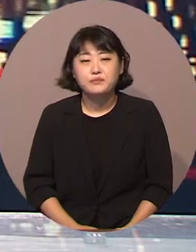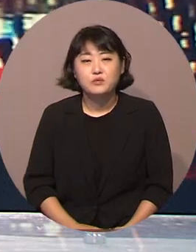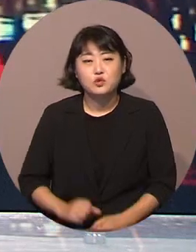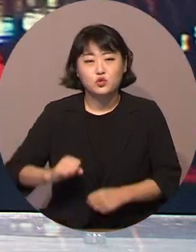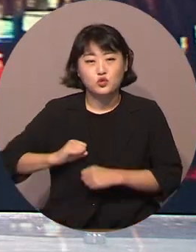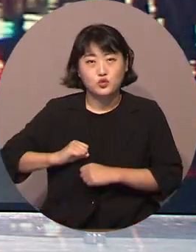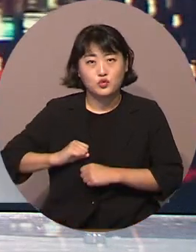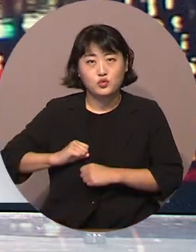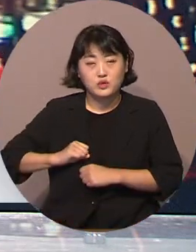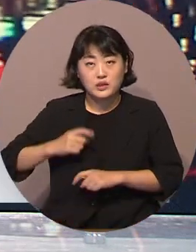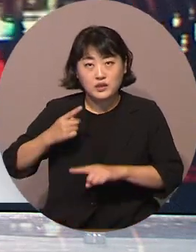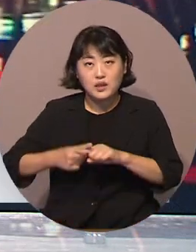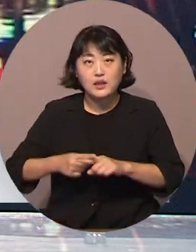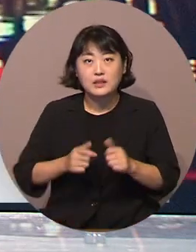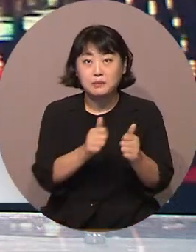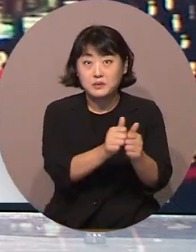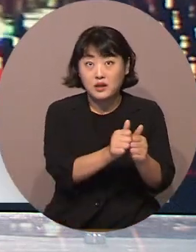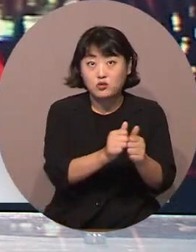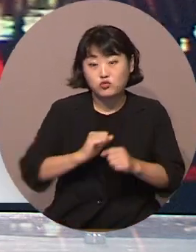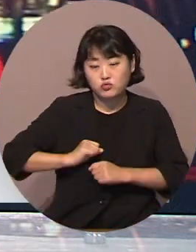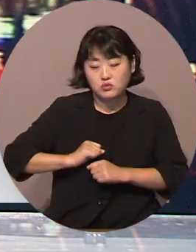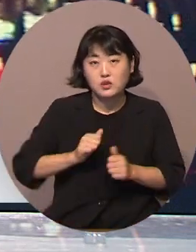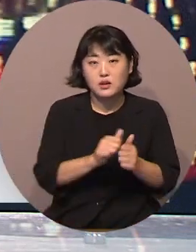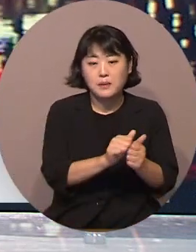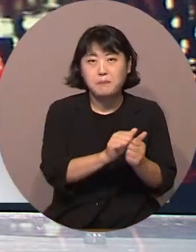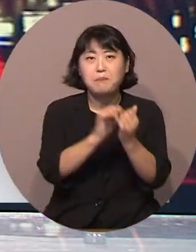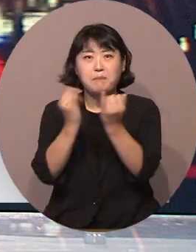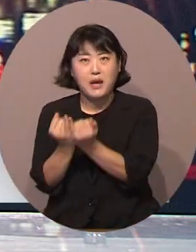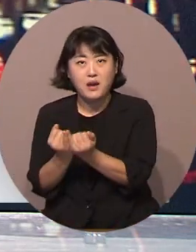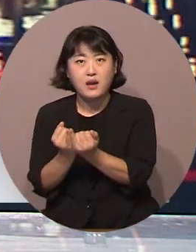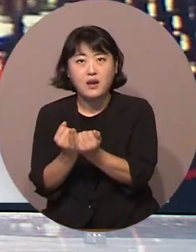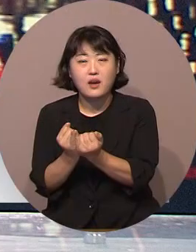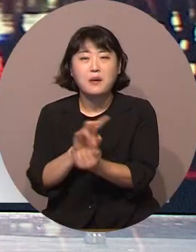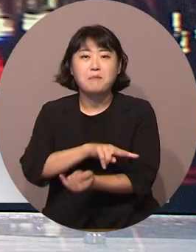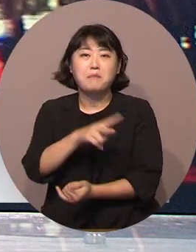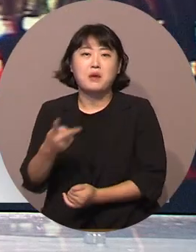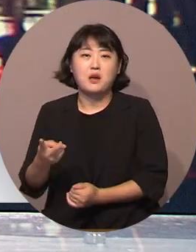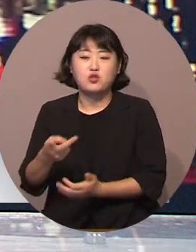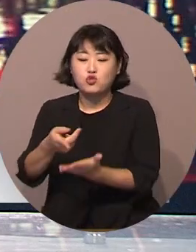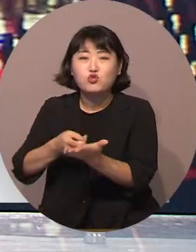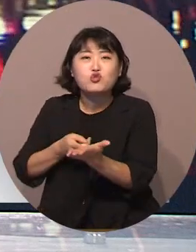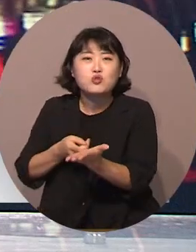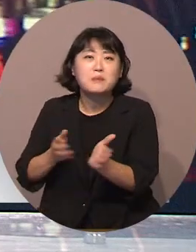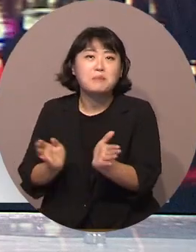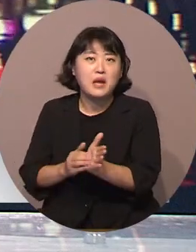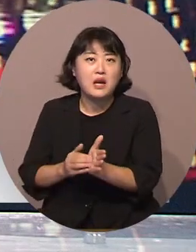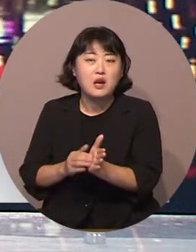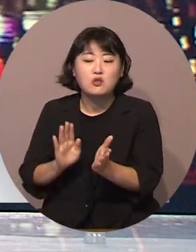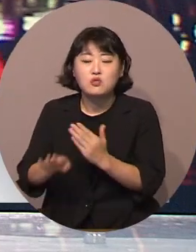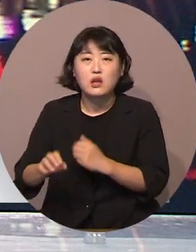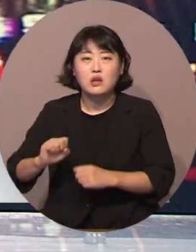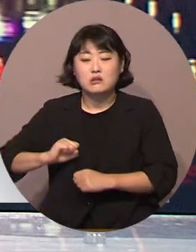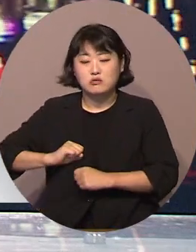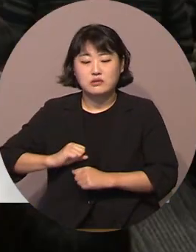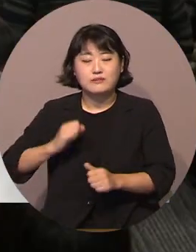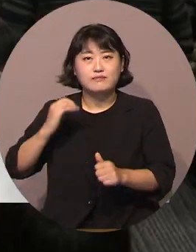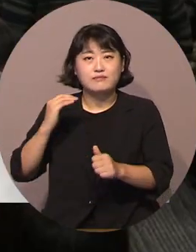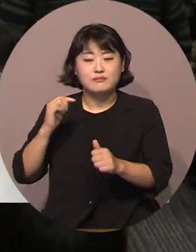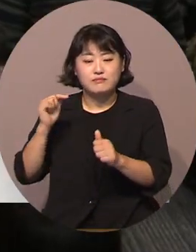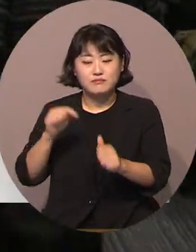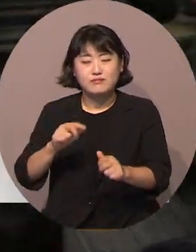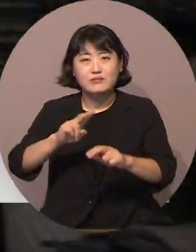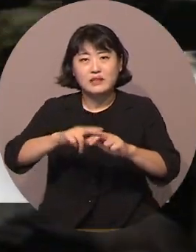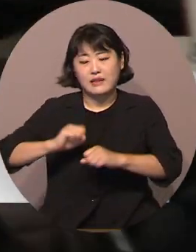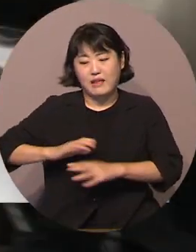군복무 중에 성전환 수술을 받았다는 이유로 강제 전역 처분을 받은 받은 뒤 숨진고 변의수 하사가